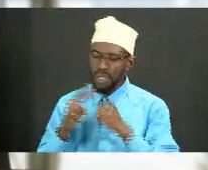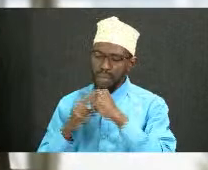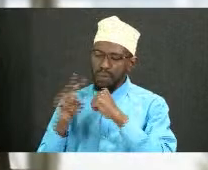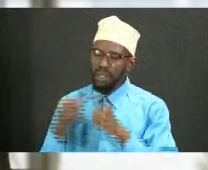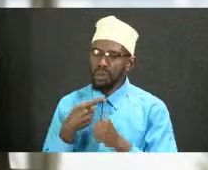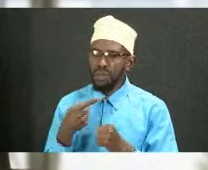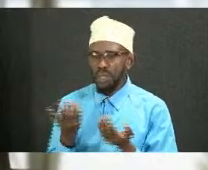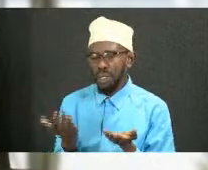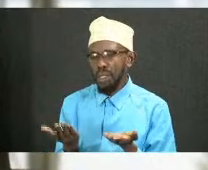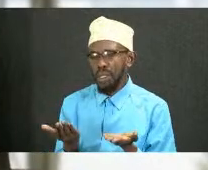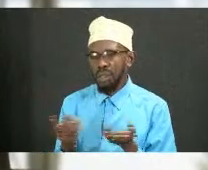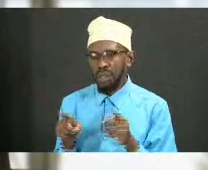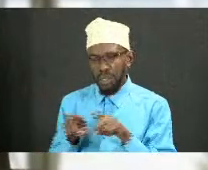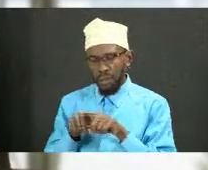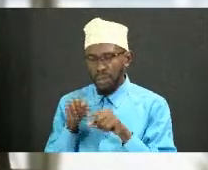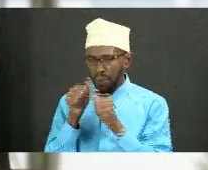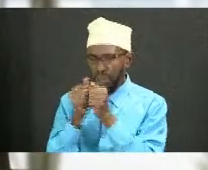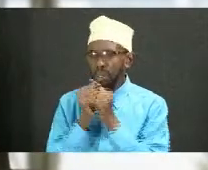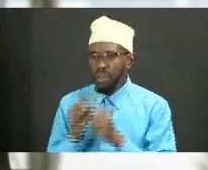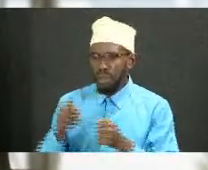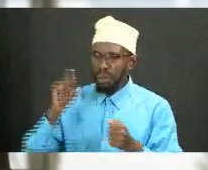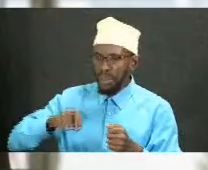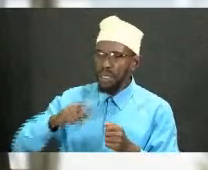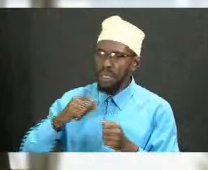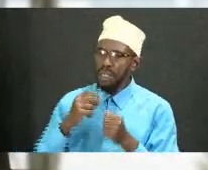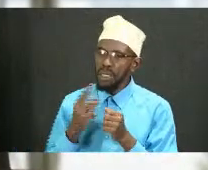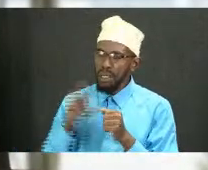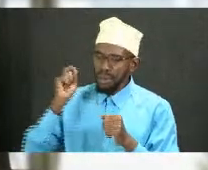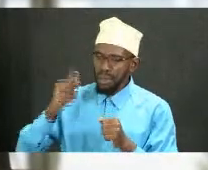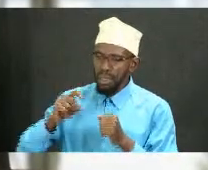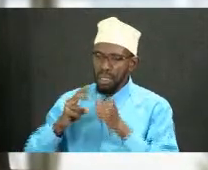5,000, 7,000 ingekuwa sawa sawa na wewe. Lakini lazima ununue